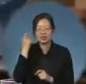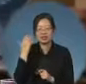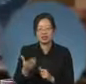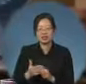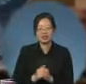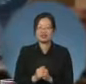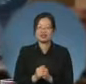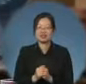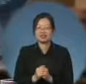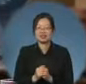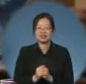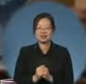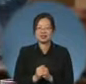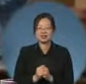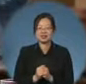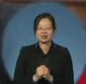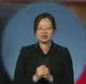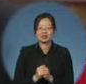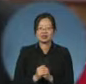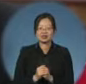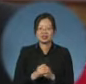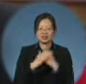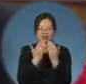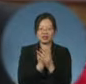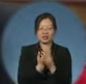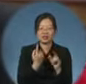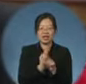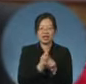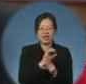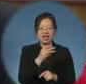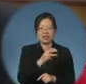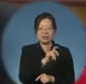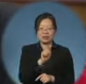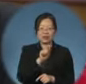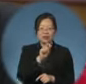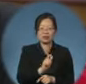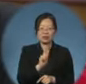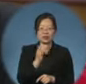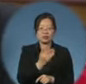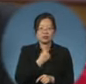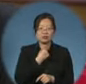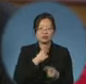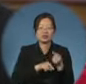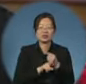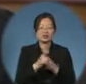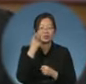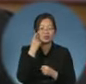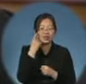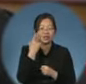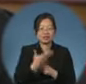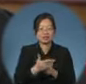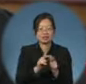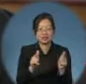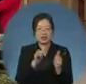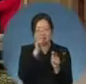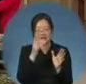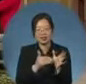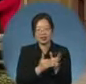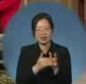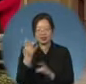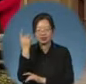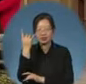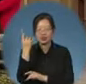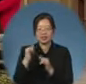에 그게 뭘 다 바꿔 끼고 알파가 되고 싶은건가 이러한 질문들에 그